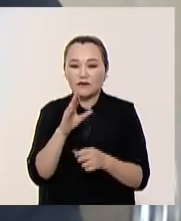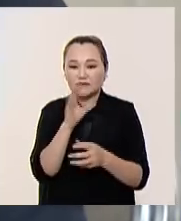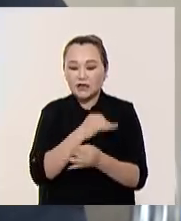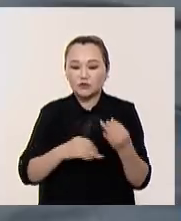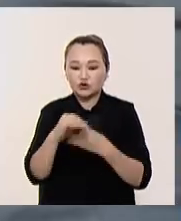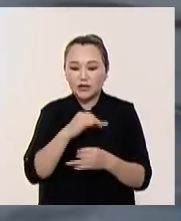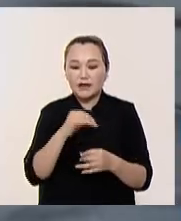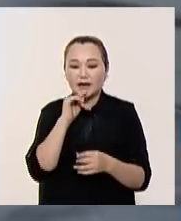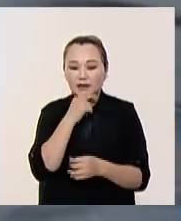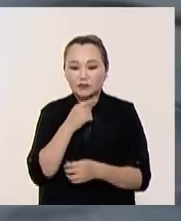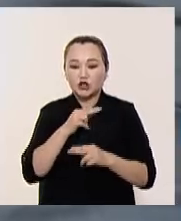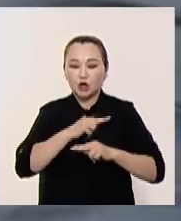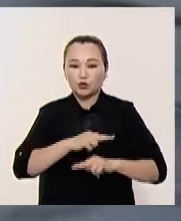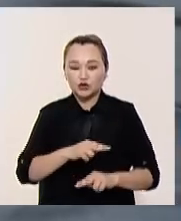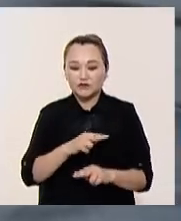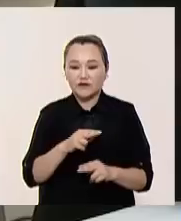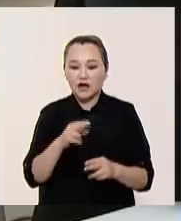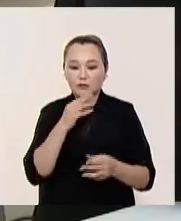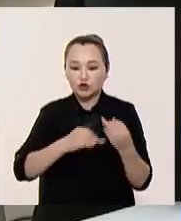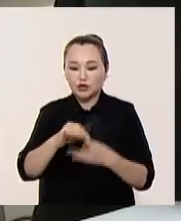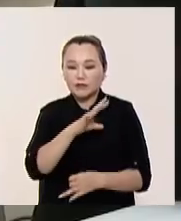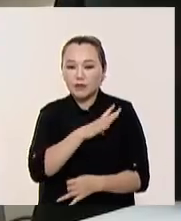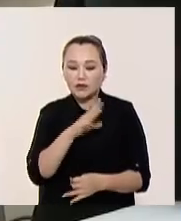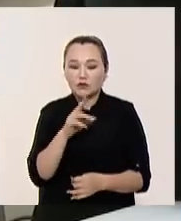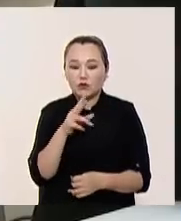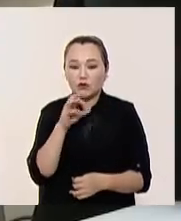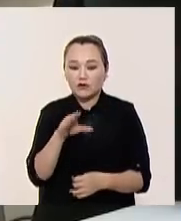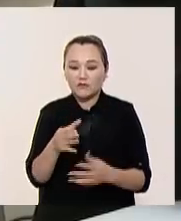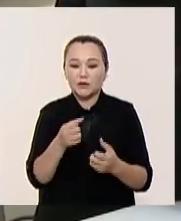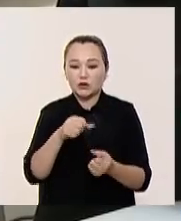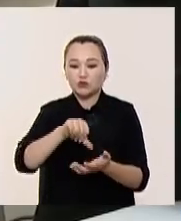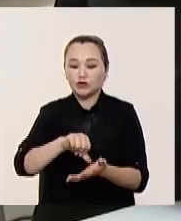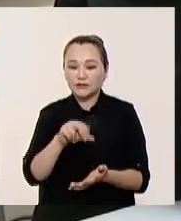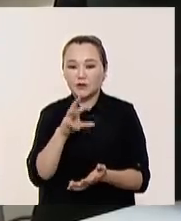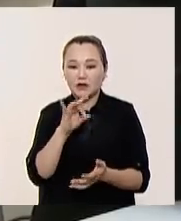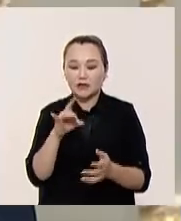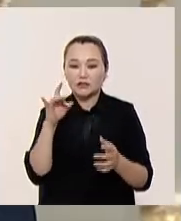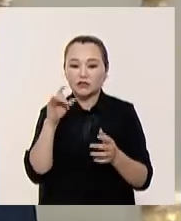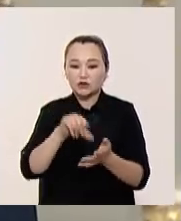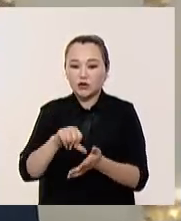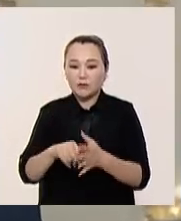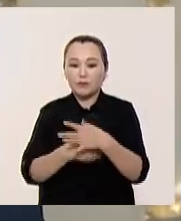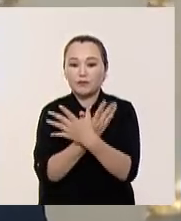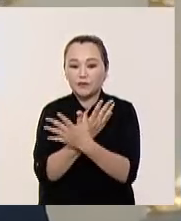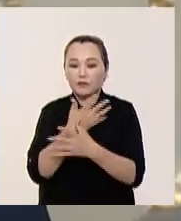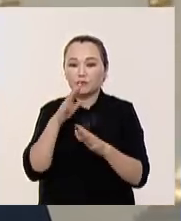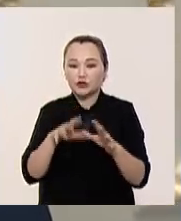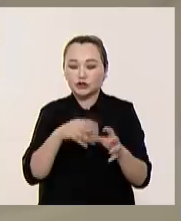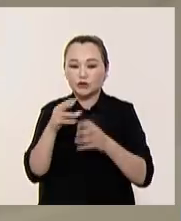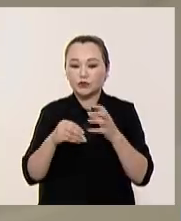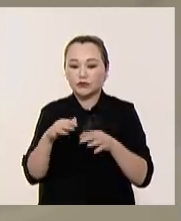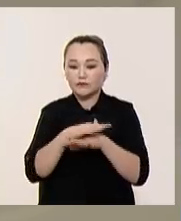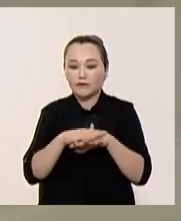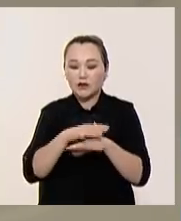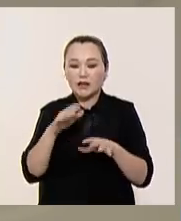перспективы экономического сотрудничества. Касым-Жомарт Токаев принял участие в пленарном заседании Петербургского международного